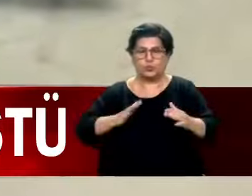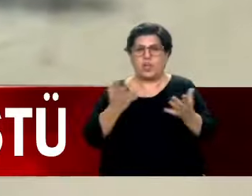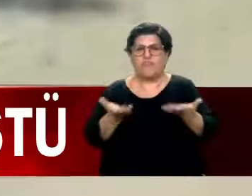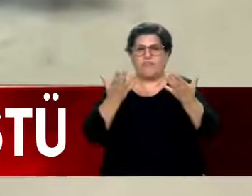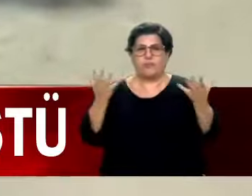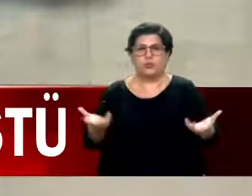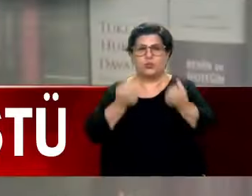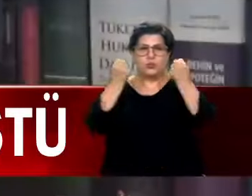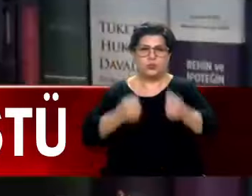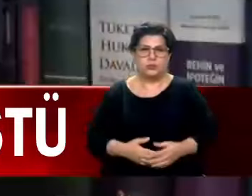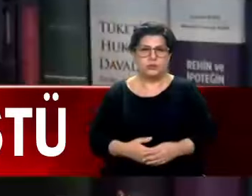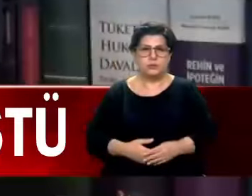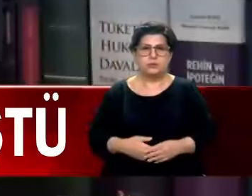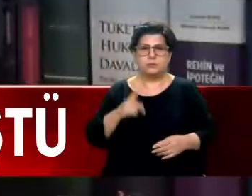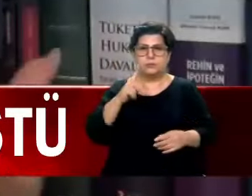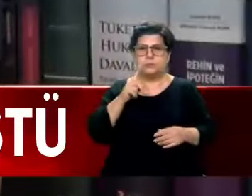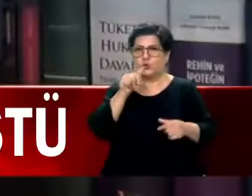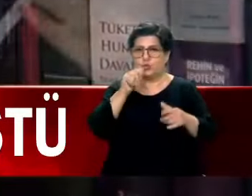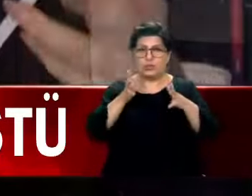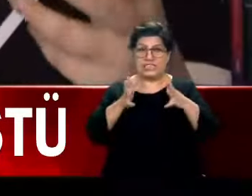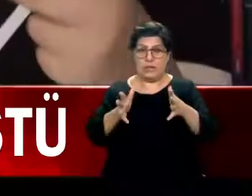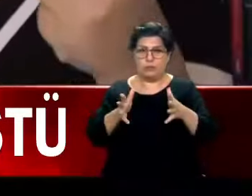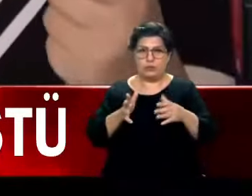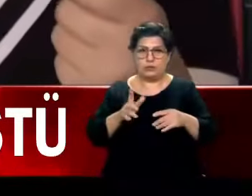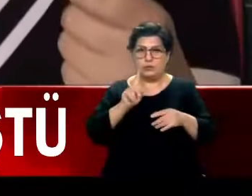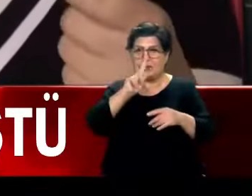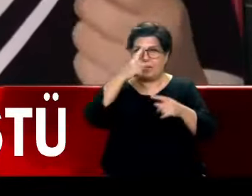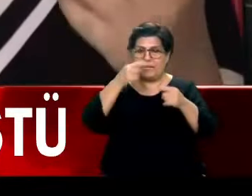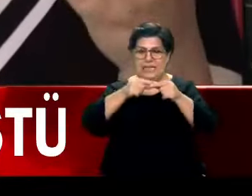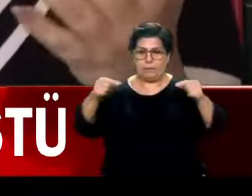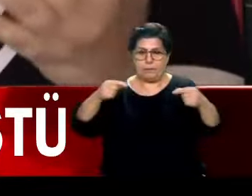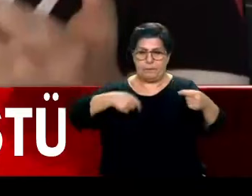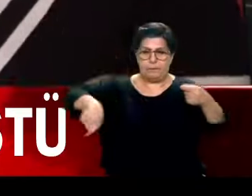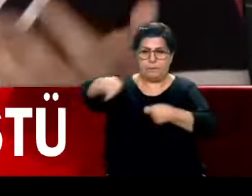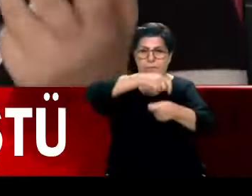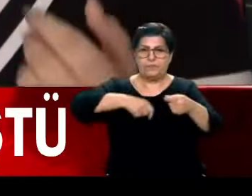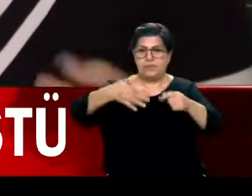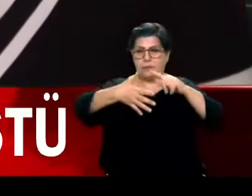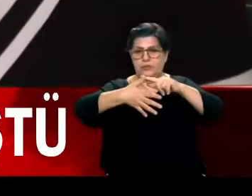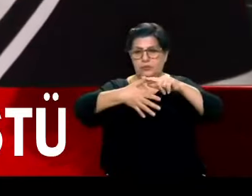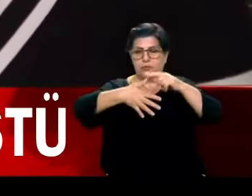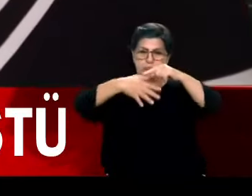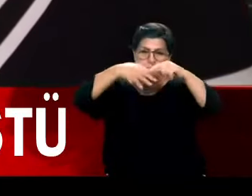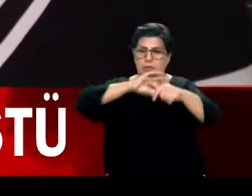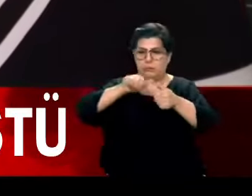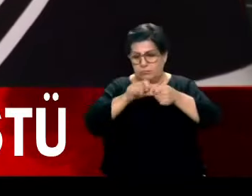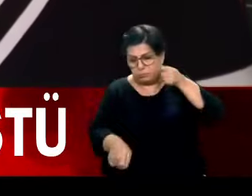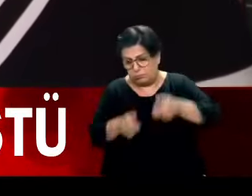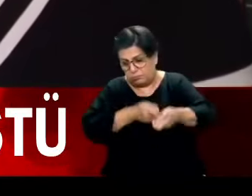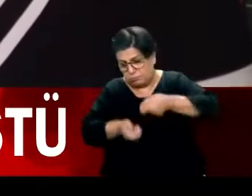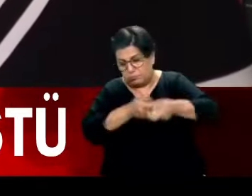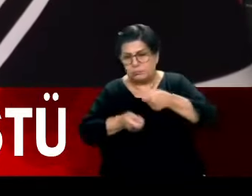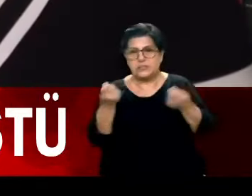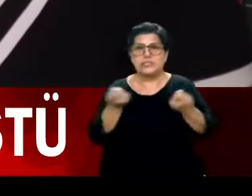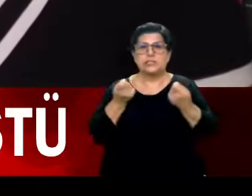hafif sıyrıklarla kurtuldu. Bir su deposunu tek bir iple bağlayarak işte 5. kattan aşağı indirmiş. Çalışmak pek tabii ki